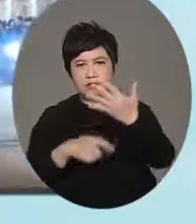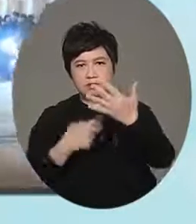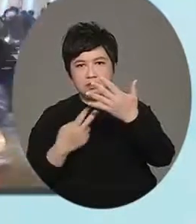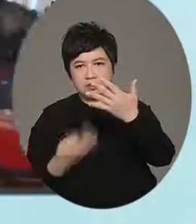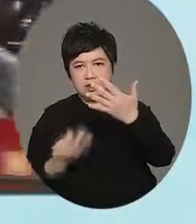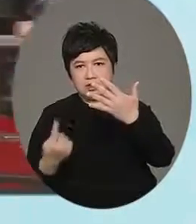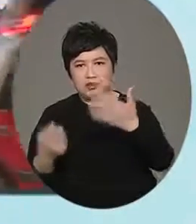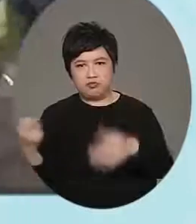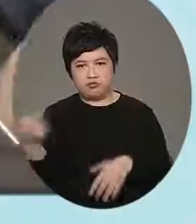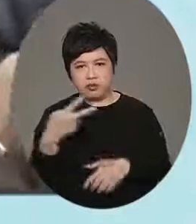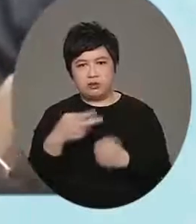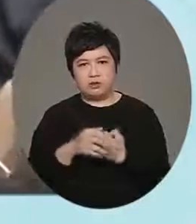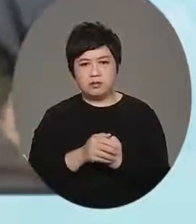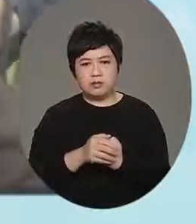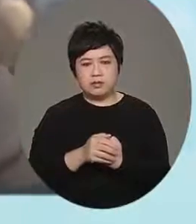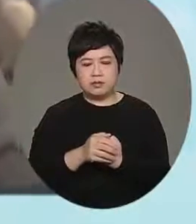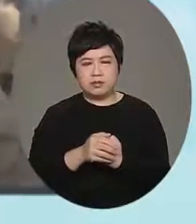月31日再訊。